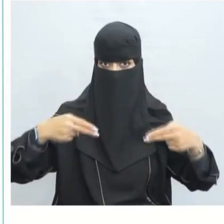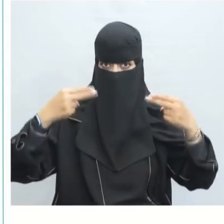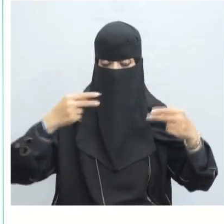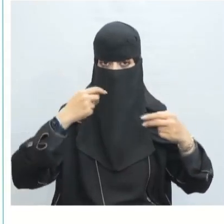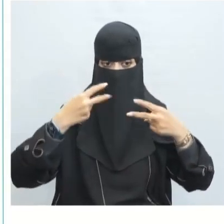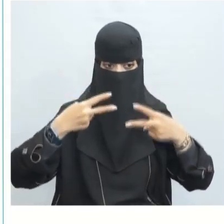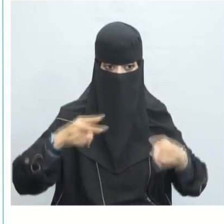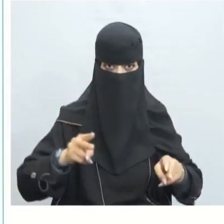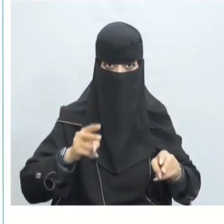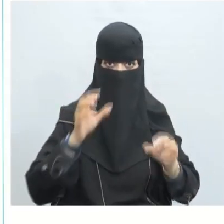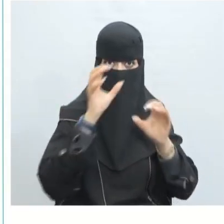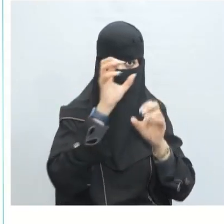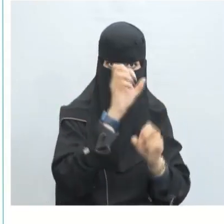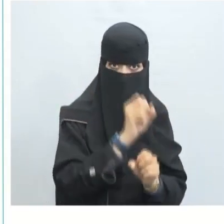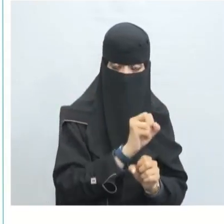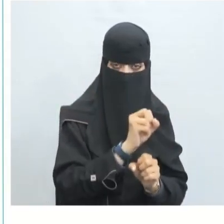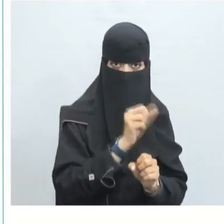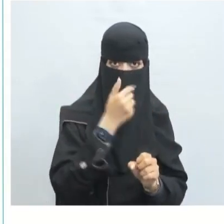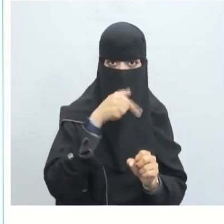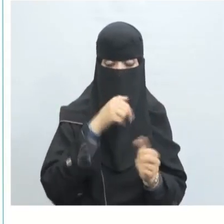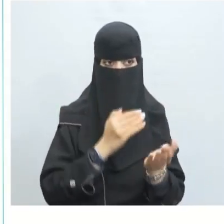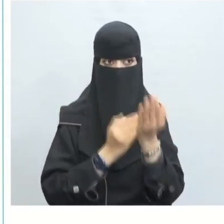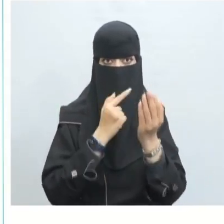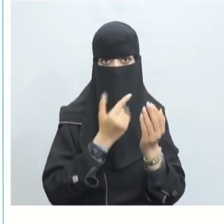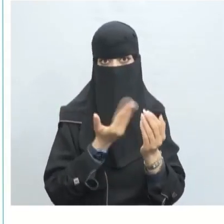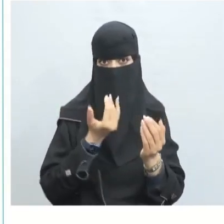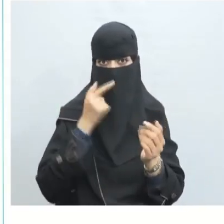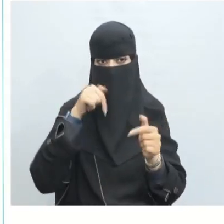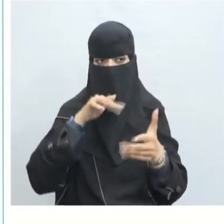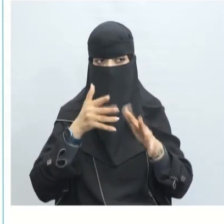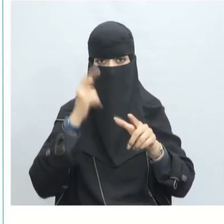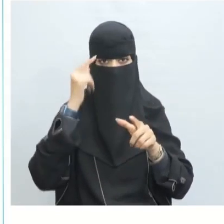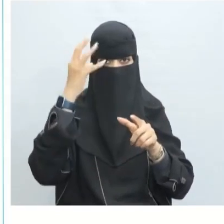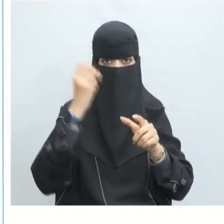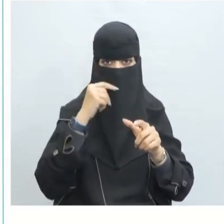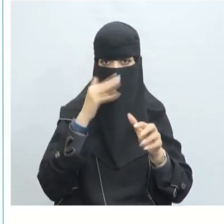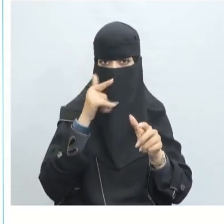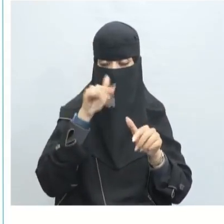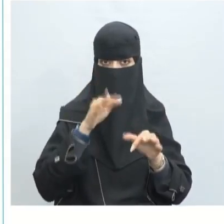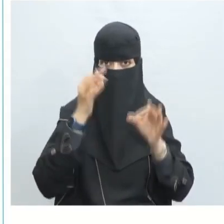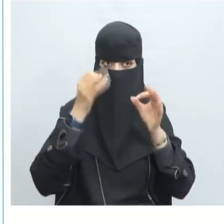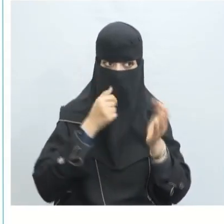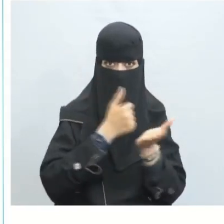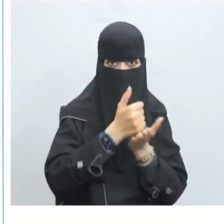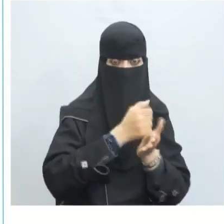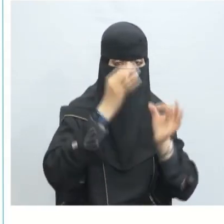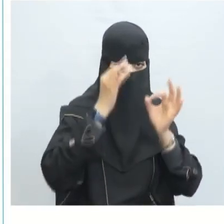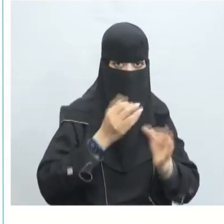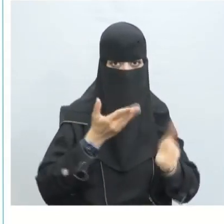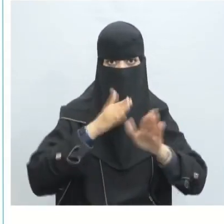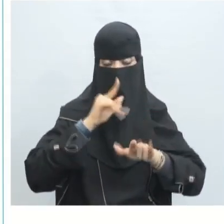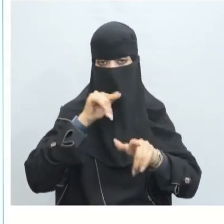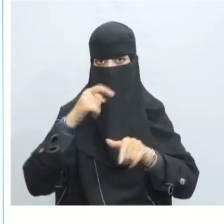الحجز او طلب مبكرا لكي يتم التقدير عدد الحضور وهذه من الاساليب واكثر دقه بمعنى لدين